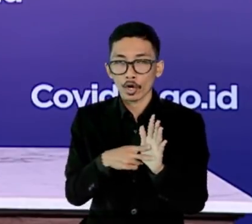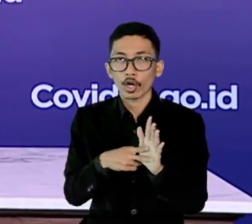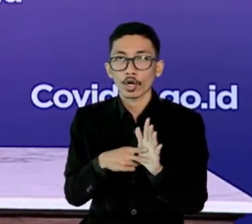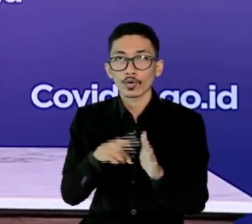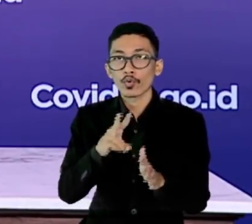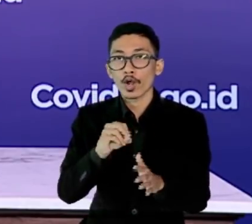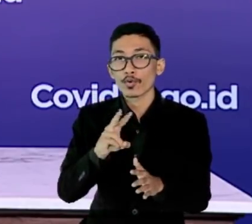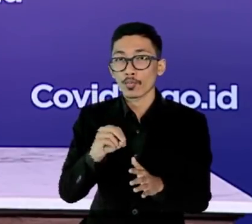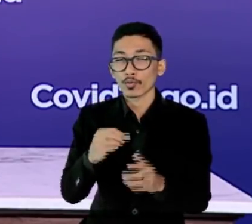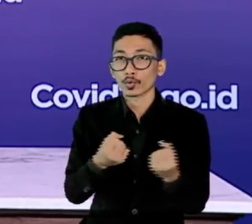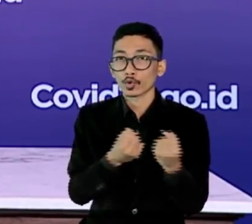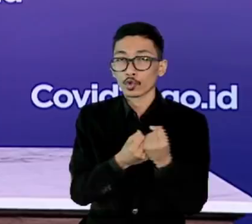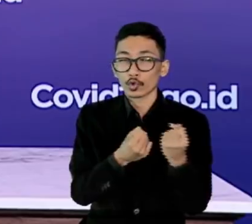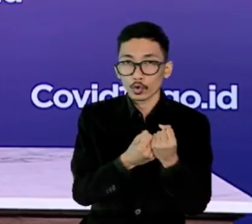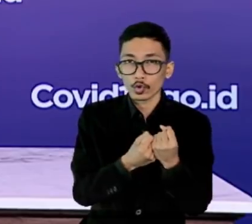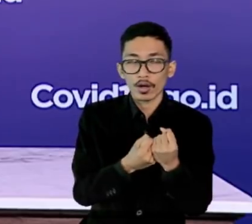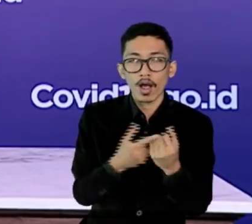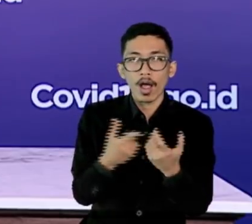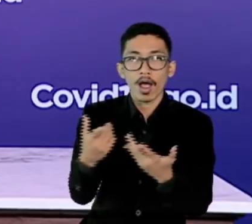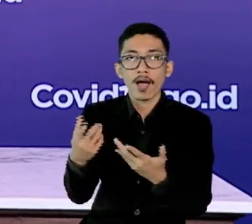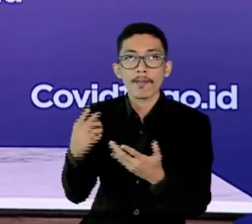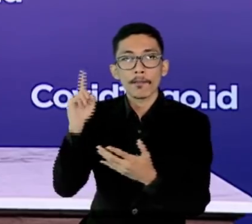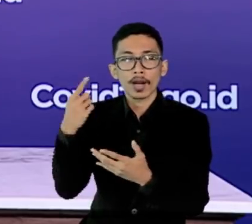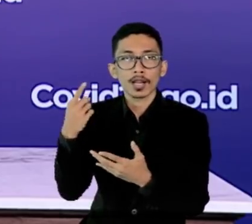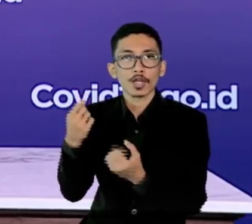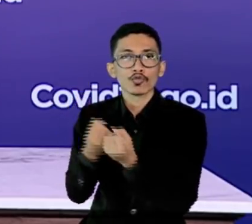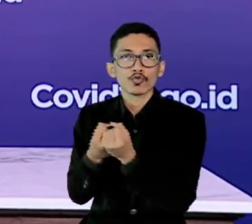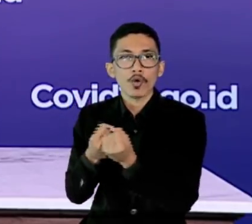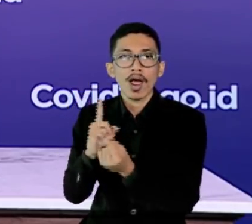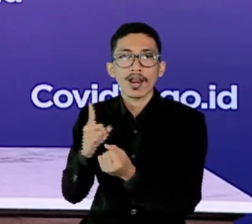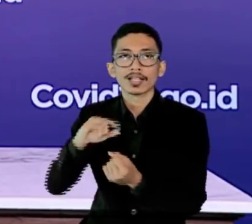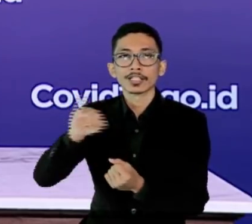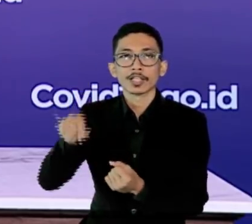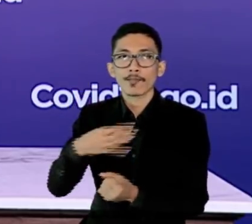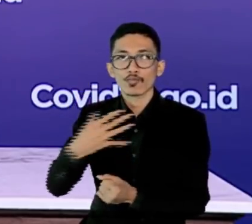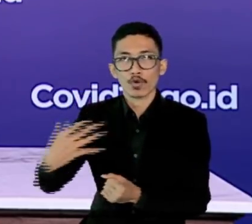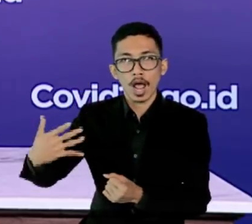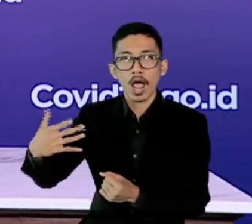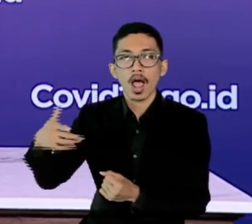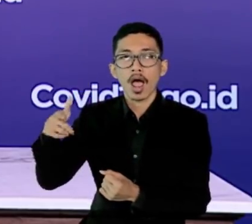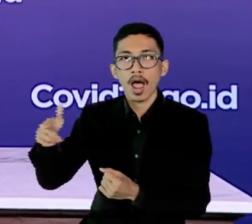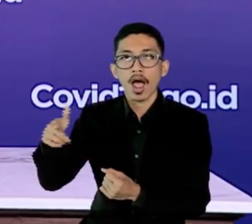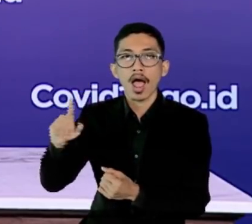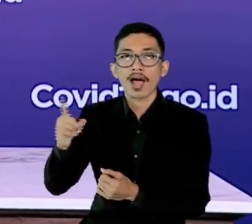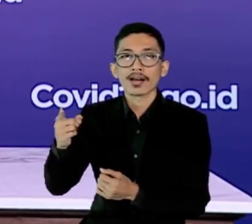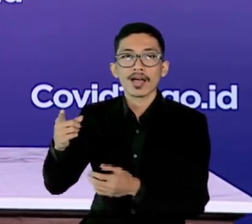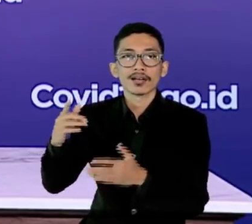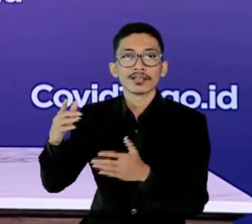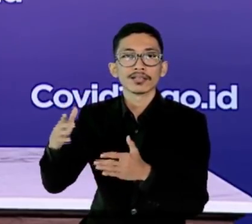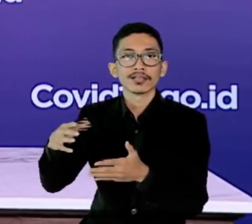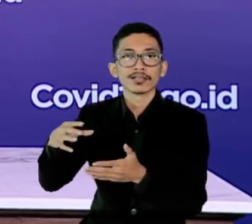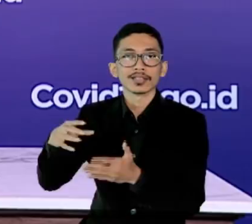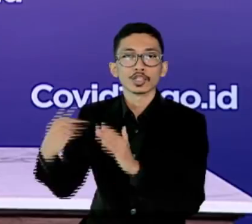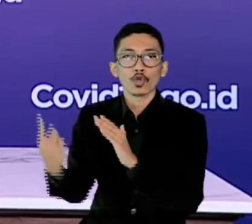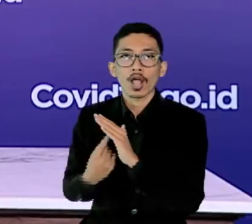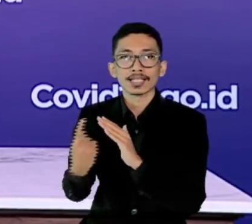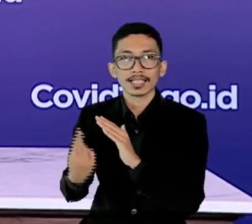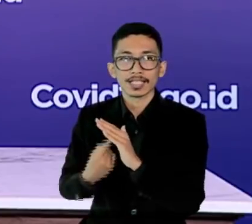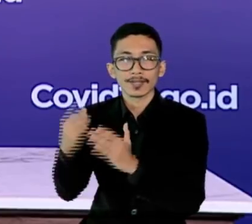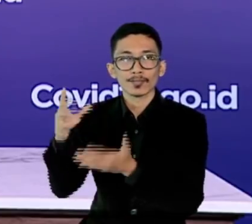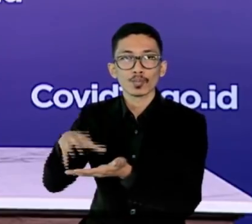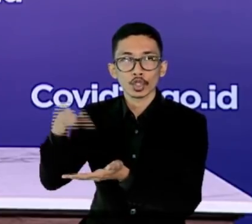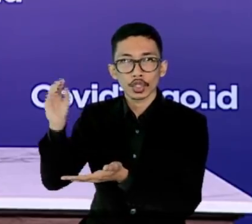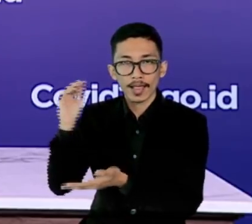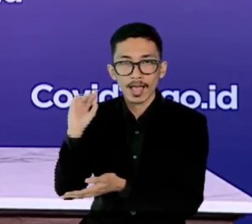yang bersandar di Pelabuhan Jayapura sebagai fasilitas isolasi terpusat yang terapung dan juga